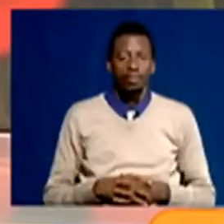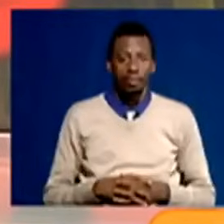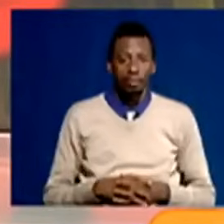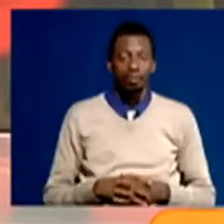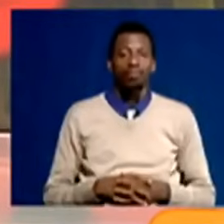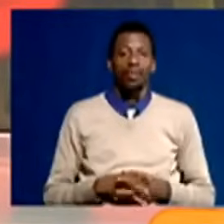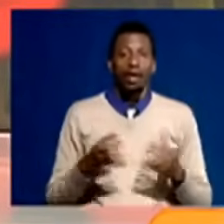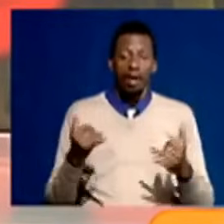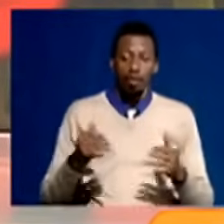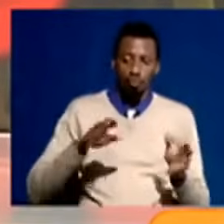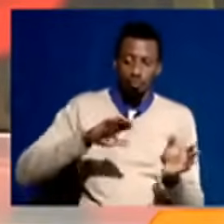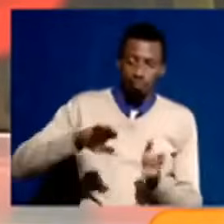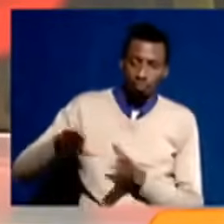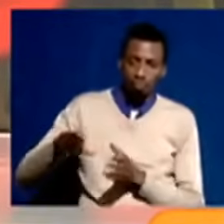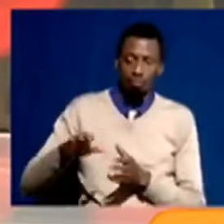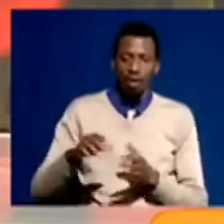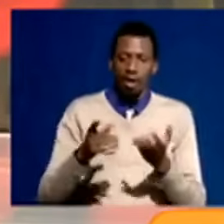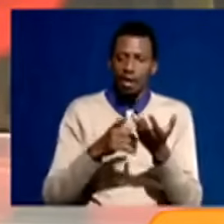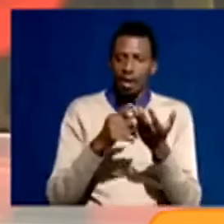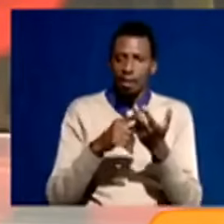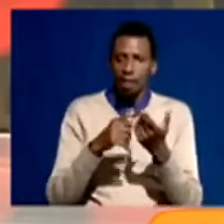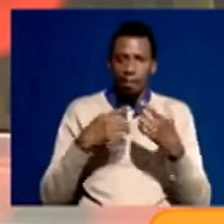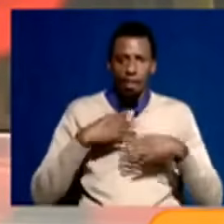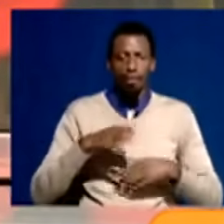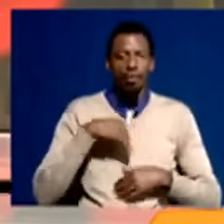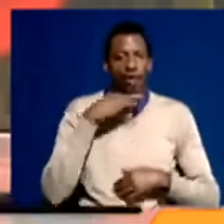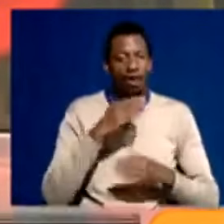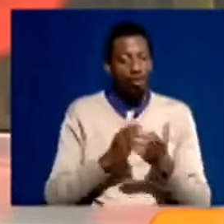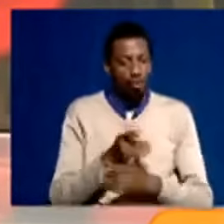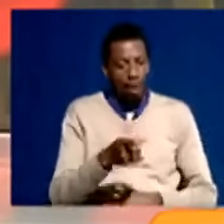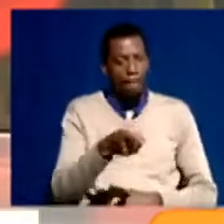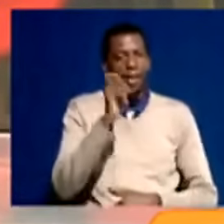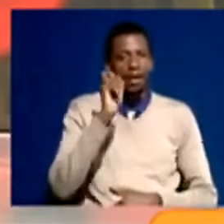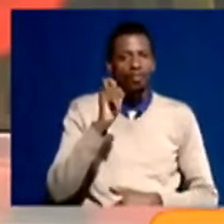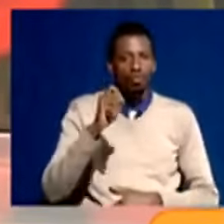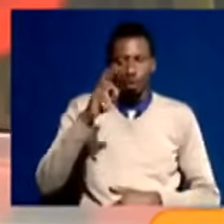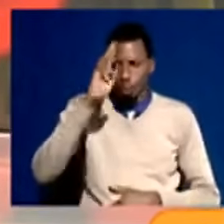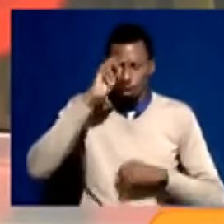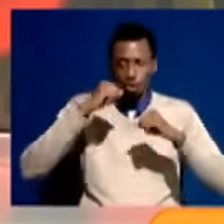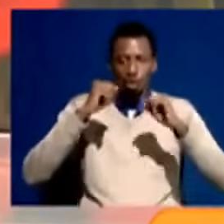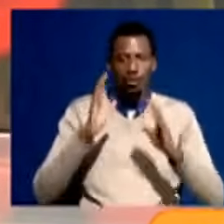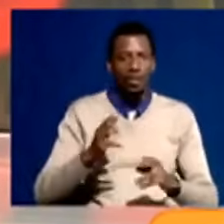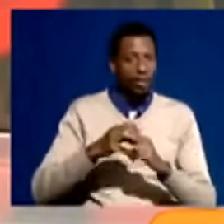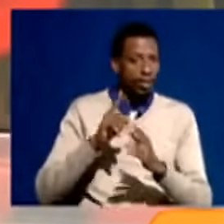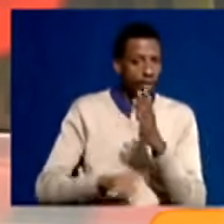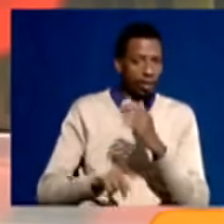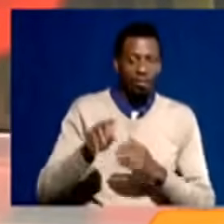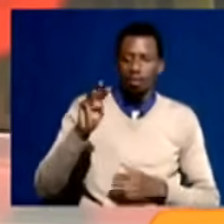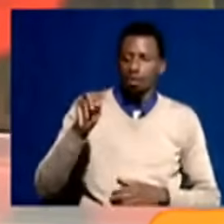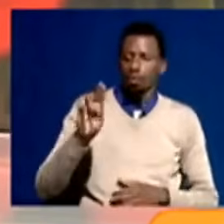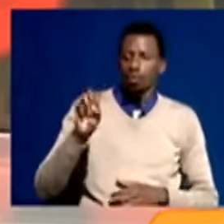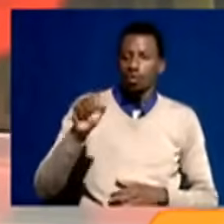Na mtazamaji, tukiachana na hayo, ni kwamba idadi ya watu waliofariki kwa kupigwa risasi na afisa wa polisi Nicholas Musau